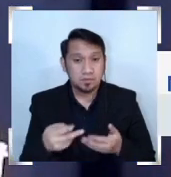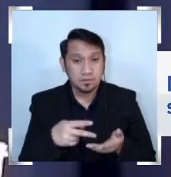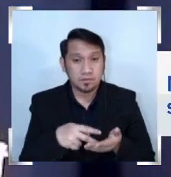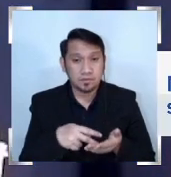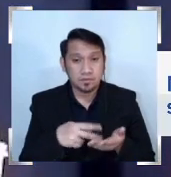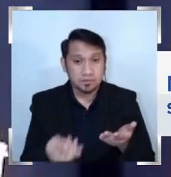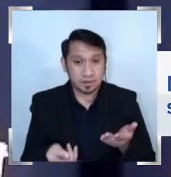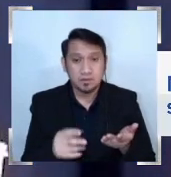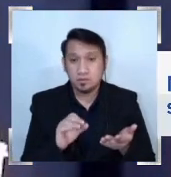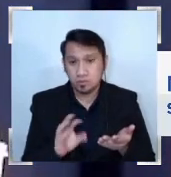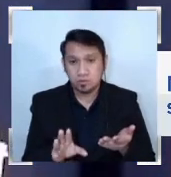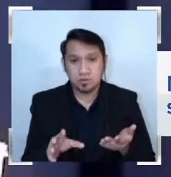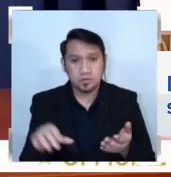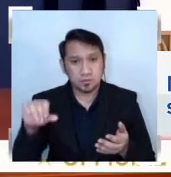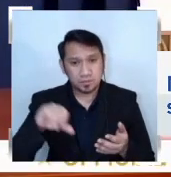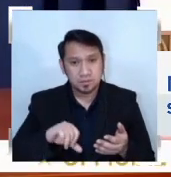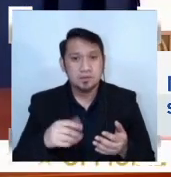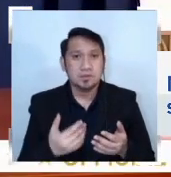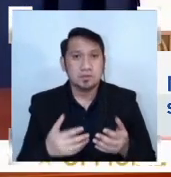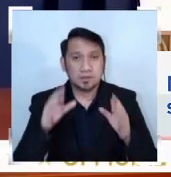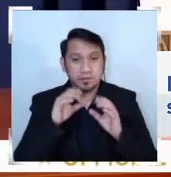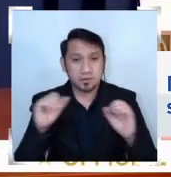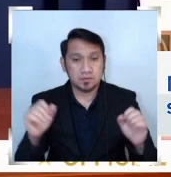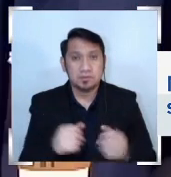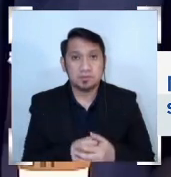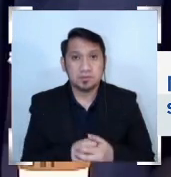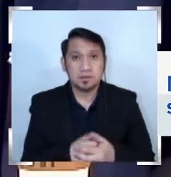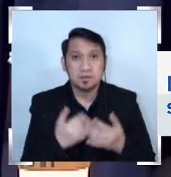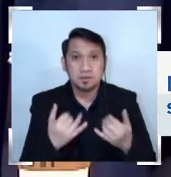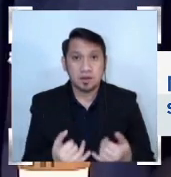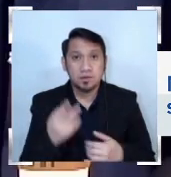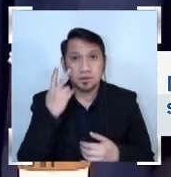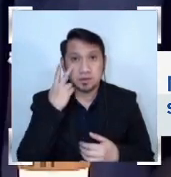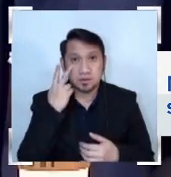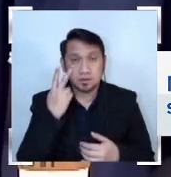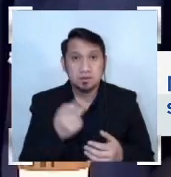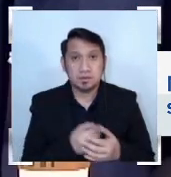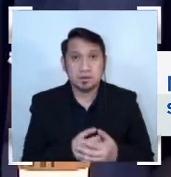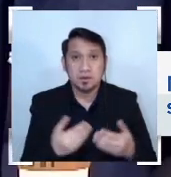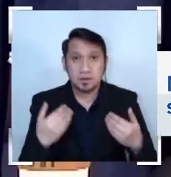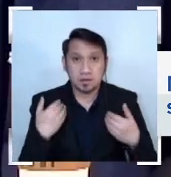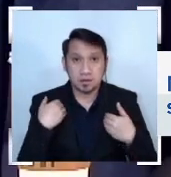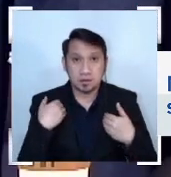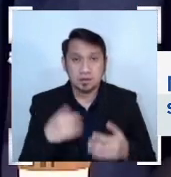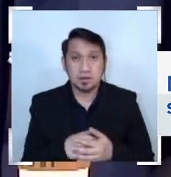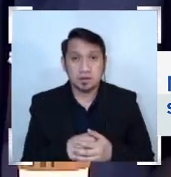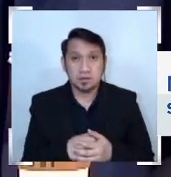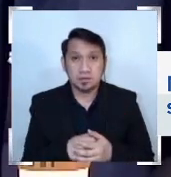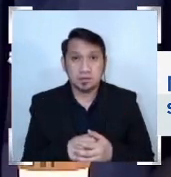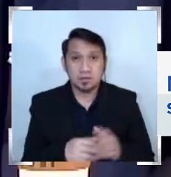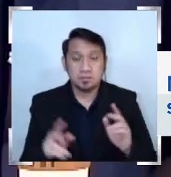Ngayon naman po, mga kababayan, nakinikinita na natin, meron na pong pinili ang taong